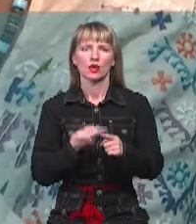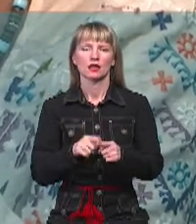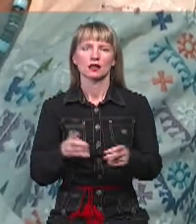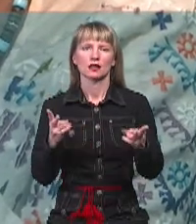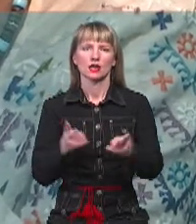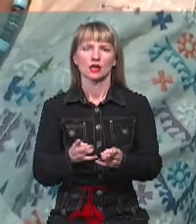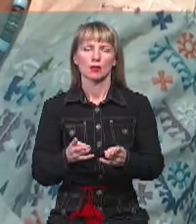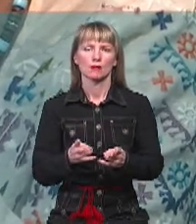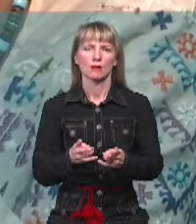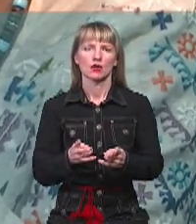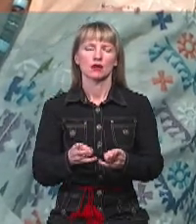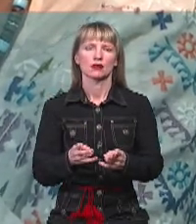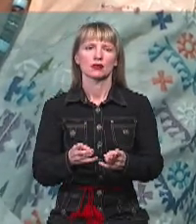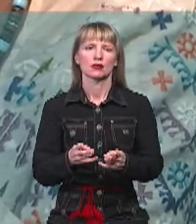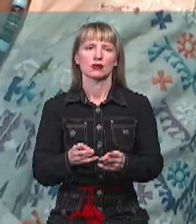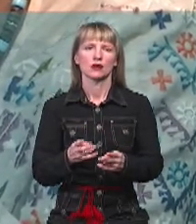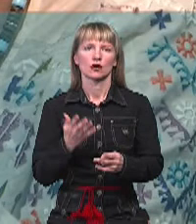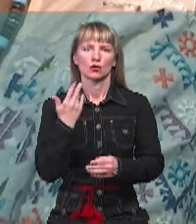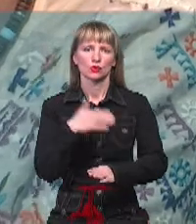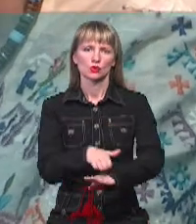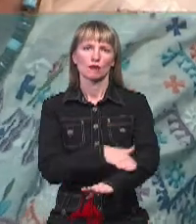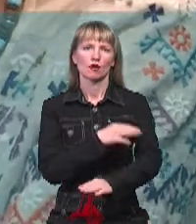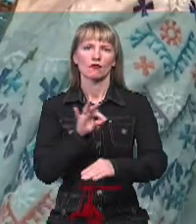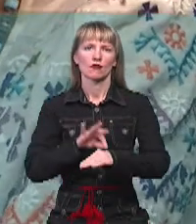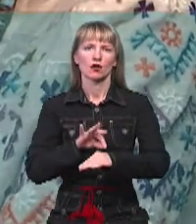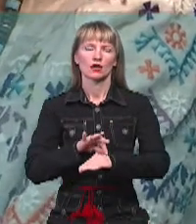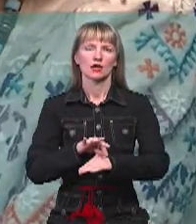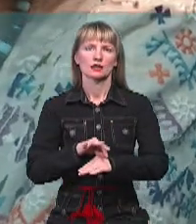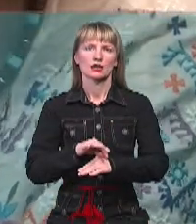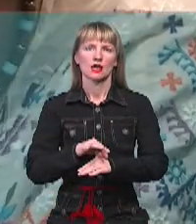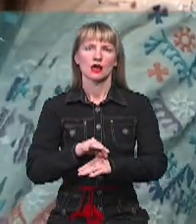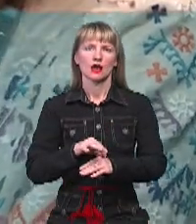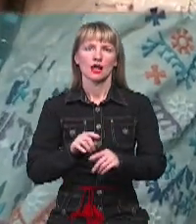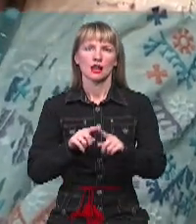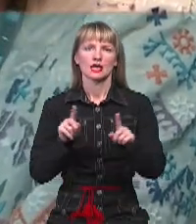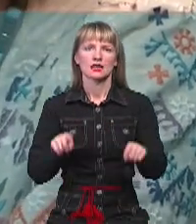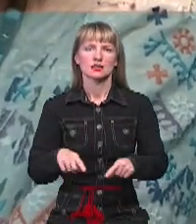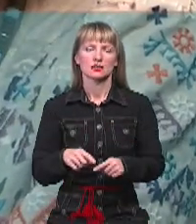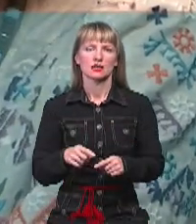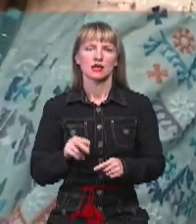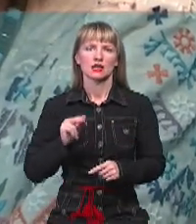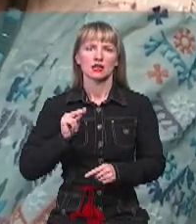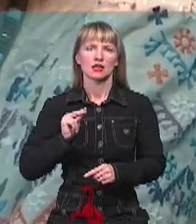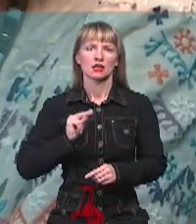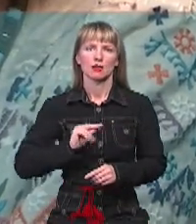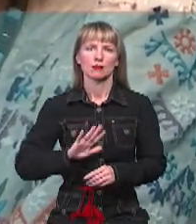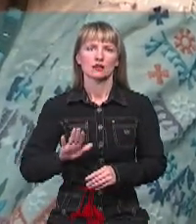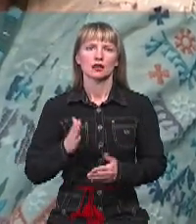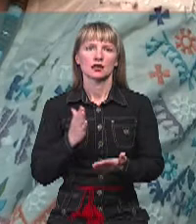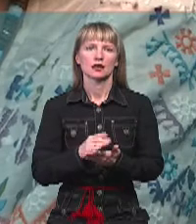коли довго хворіючі листки uh-huh. непрацездатності. Uh-huh. Ну, є такі питання,